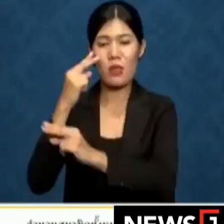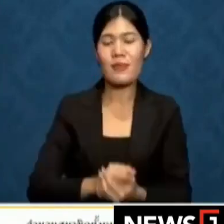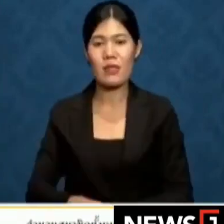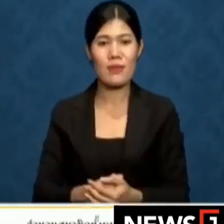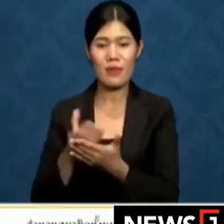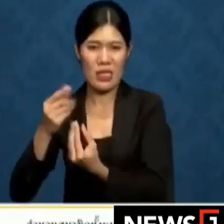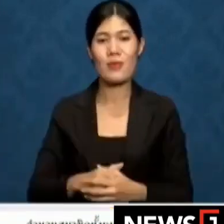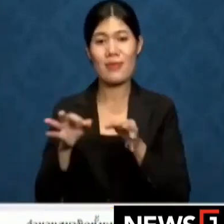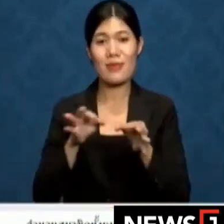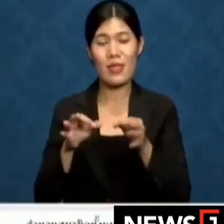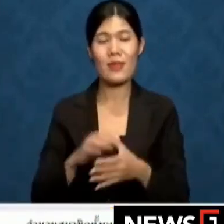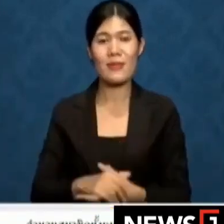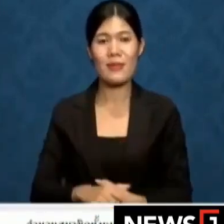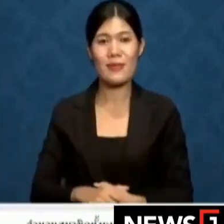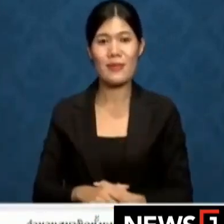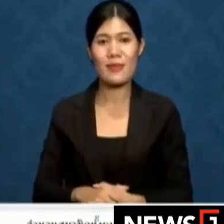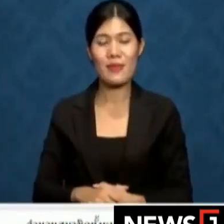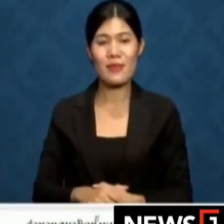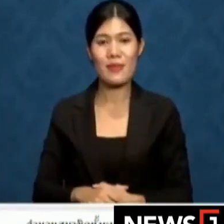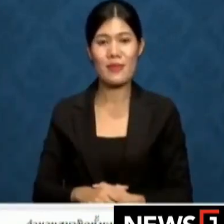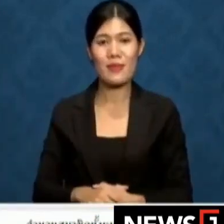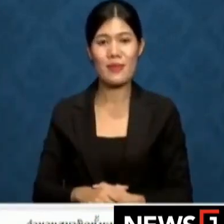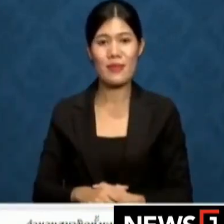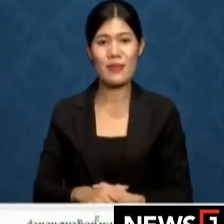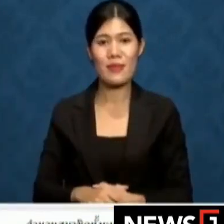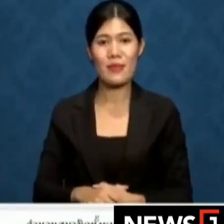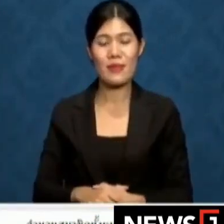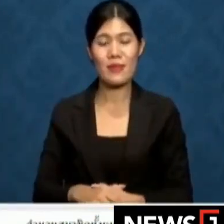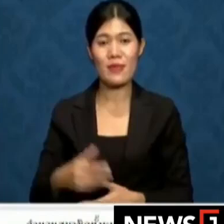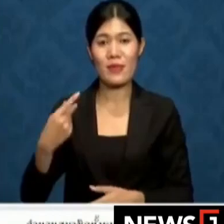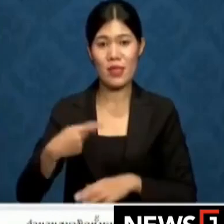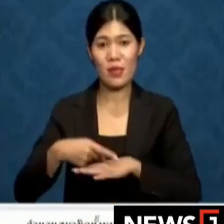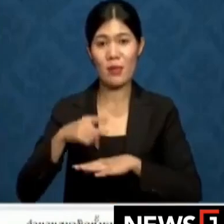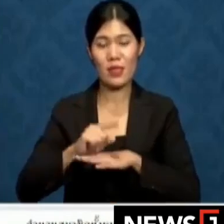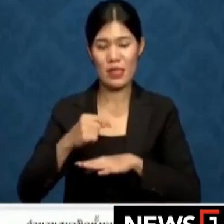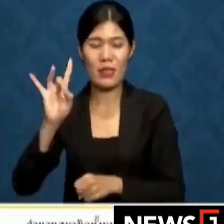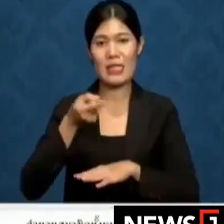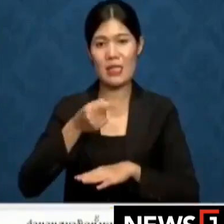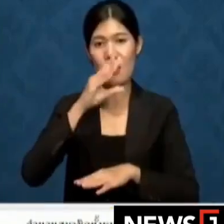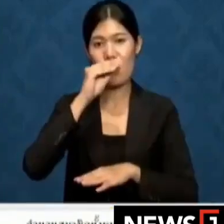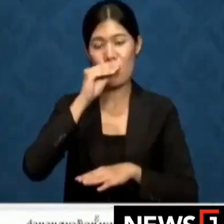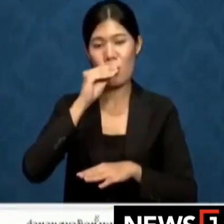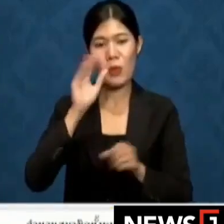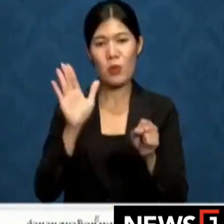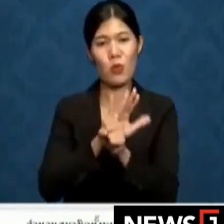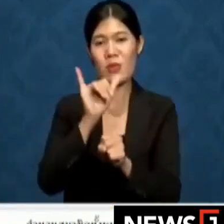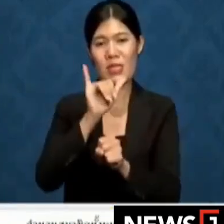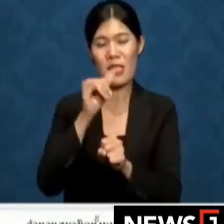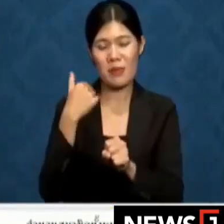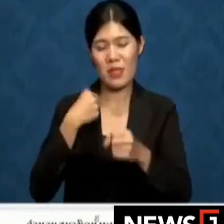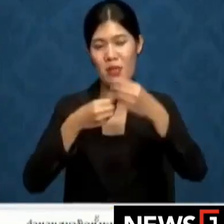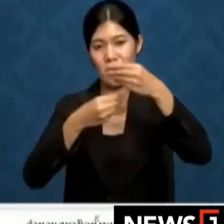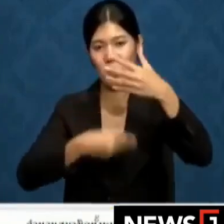เศรษฐกิจของประเทศที่เข้าสู่สภาวะที่น่าเป็นห่วงและเราต้องทำอะไรสักอย่างจึงเป็นที่มาของนโยบาย